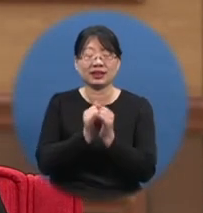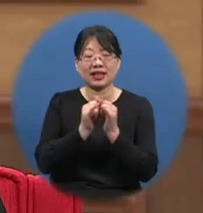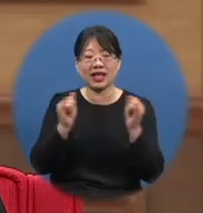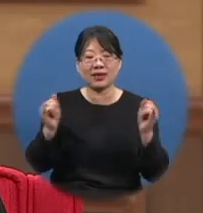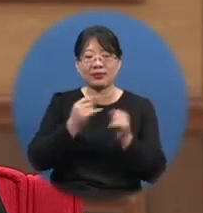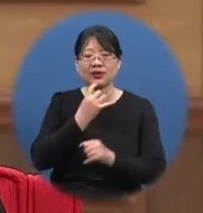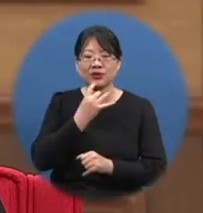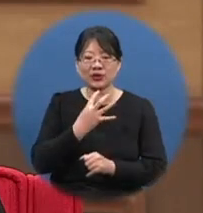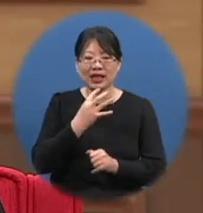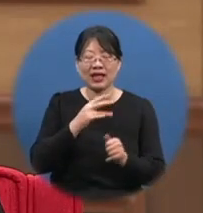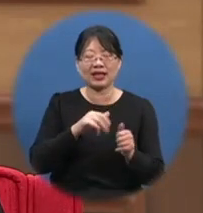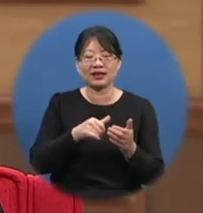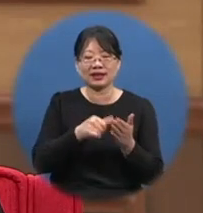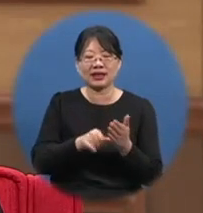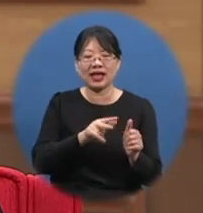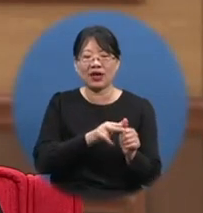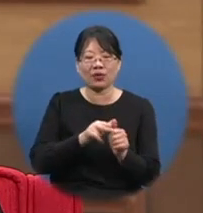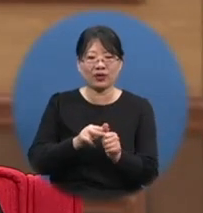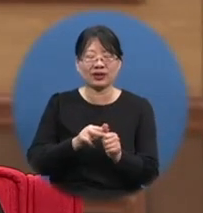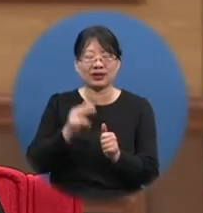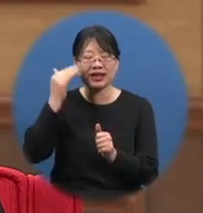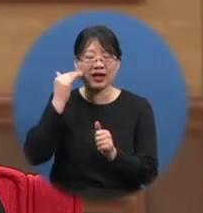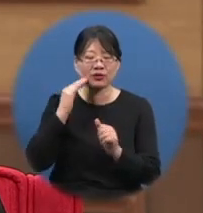사람이 유일한 자원인 대한민국이